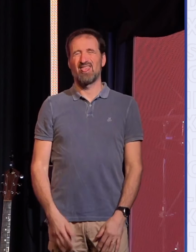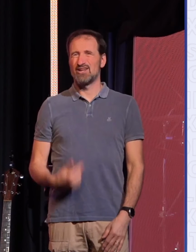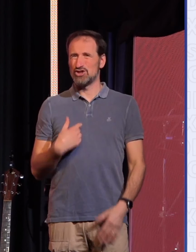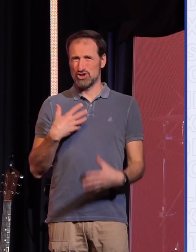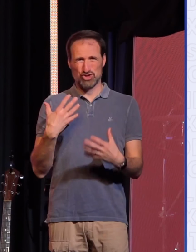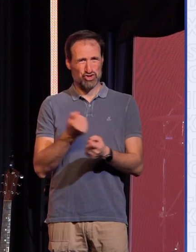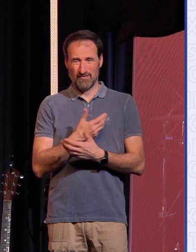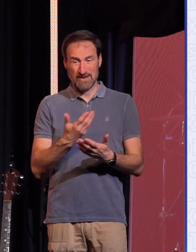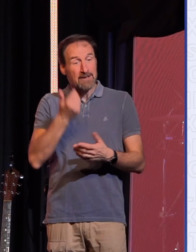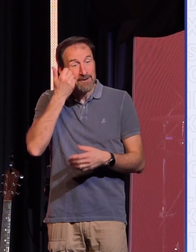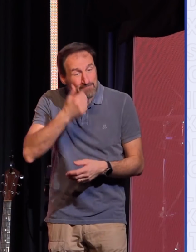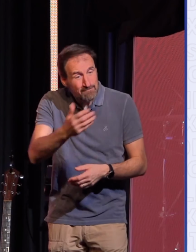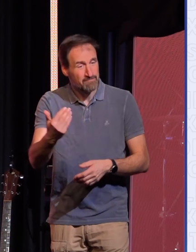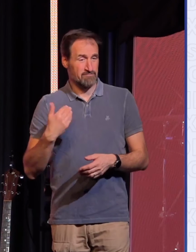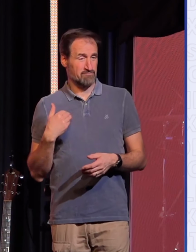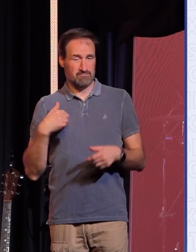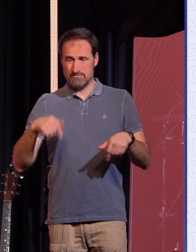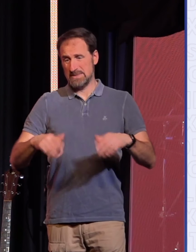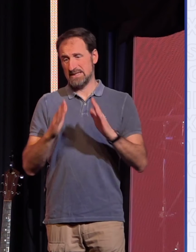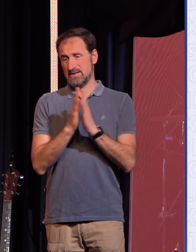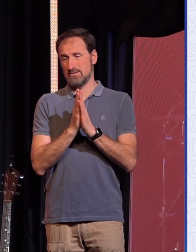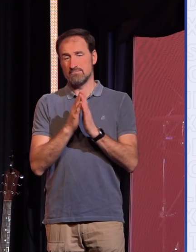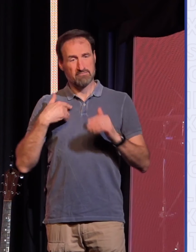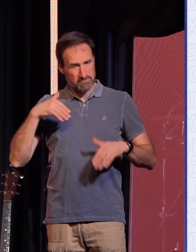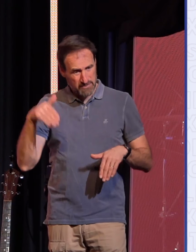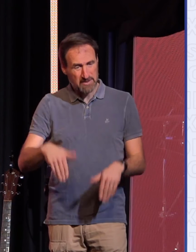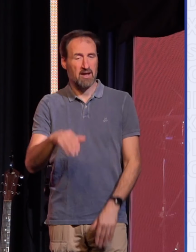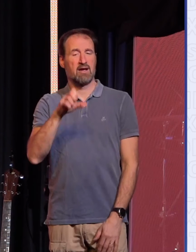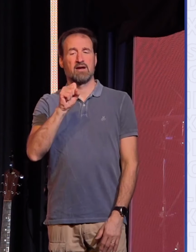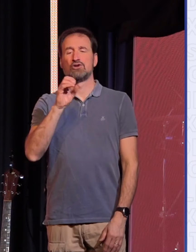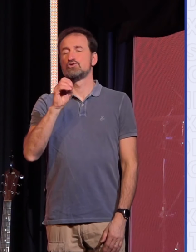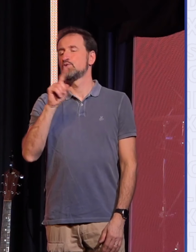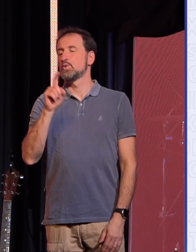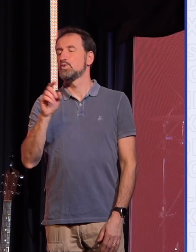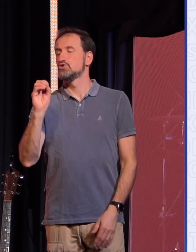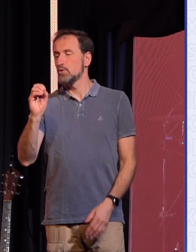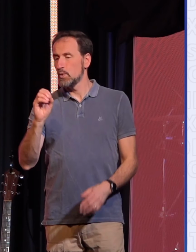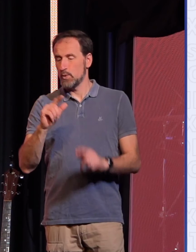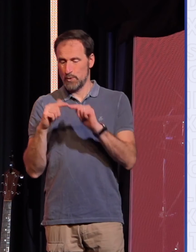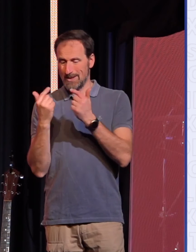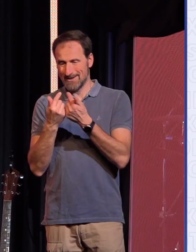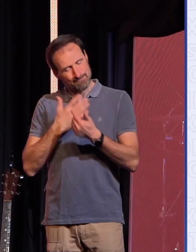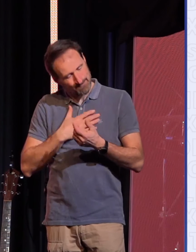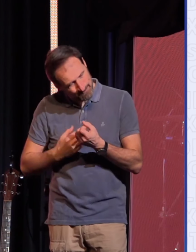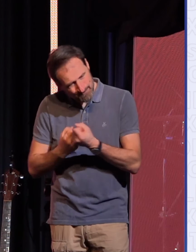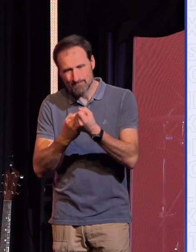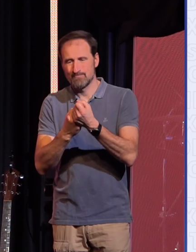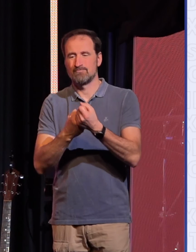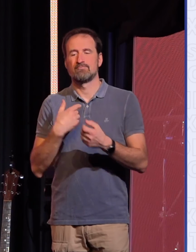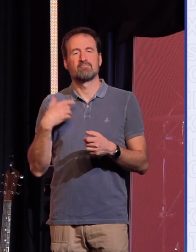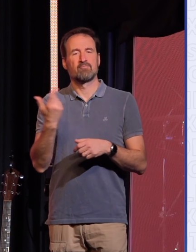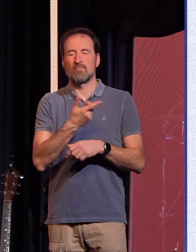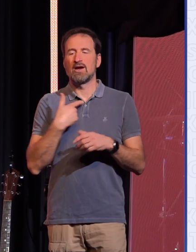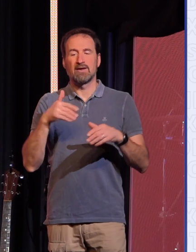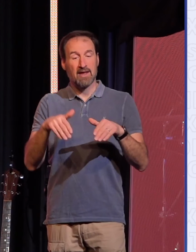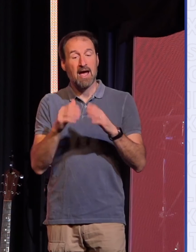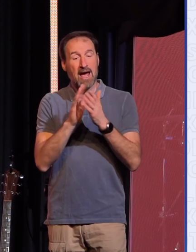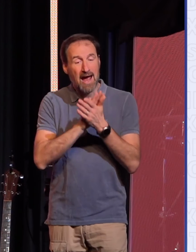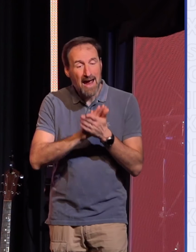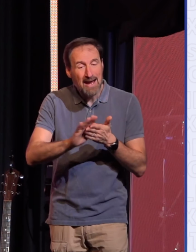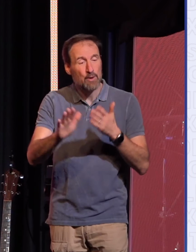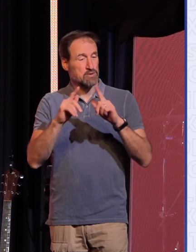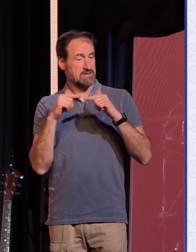ein Hammer-Sozo-Team, wir haben ein Heilungsteam, die dich gerne in diesen Bereichen unterstützen. Wir haben ein Gebetsteam.